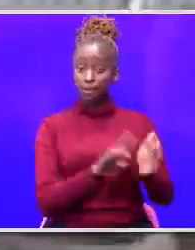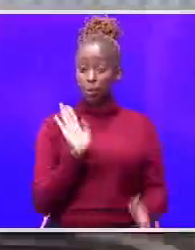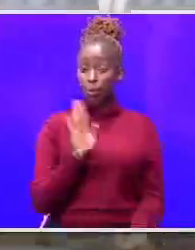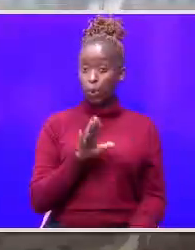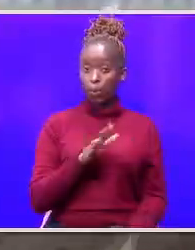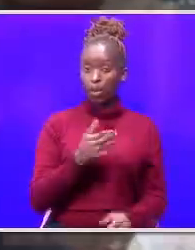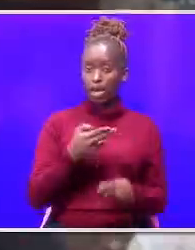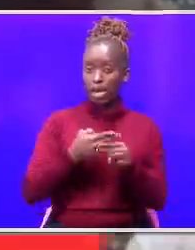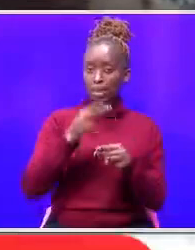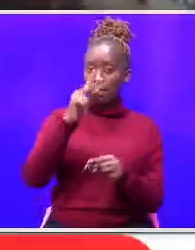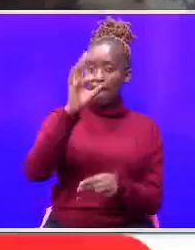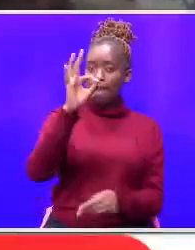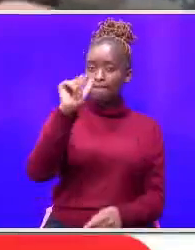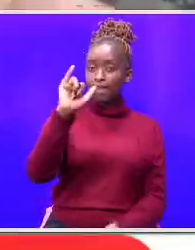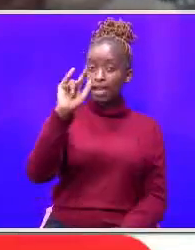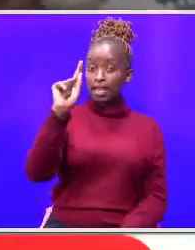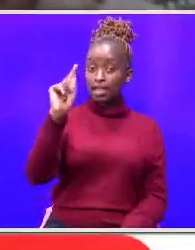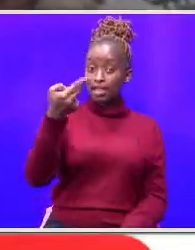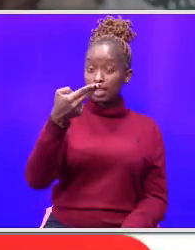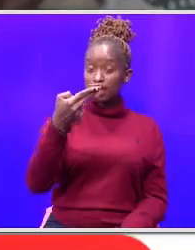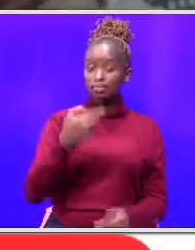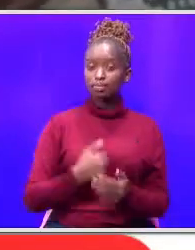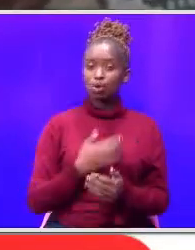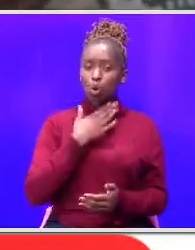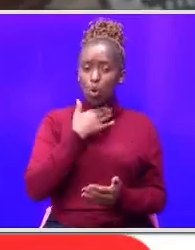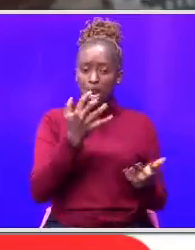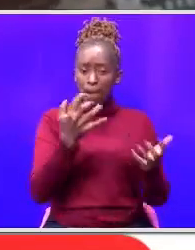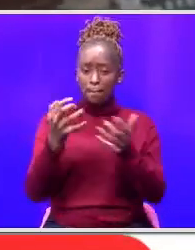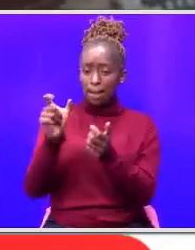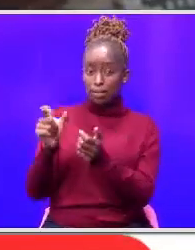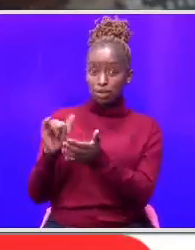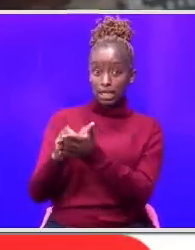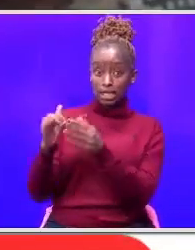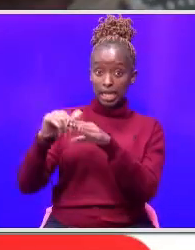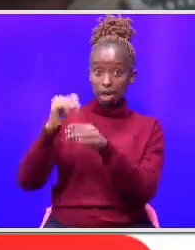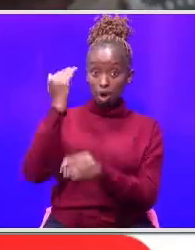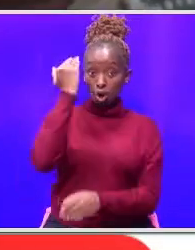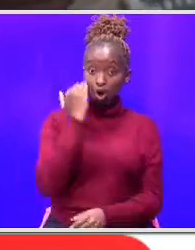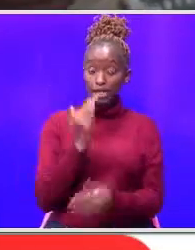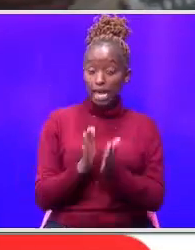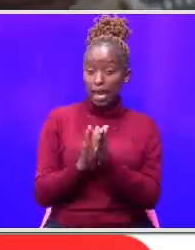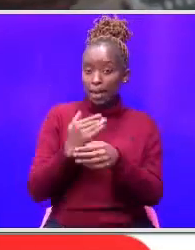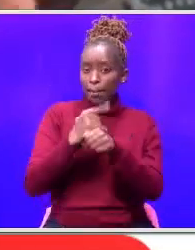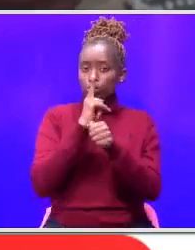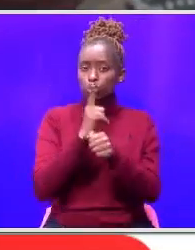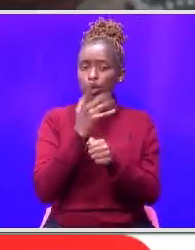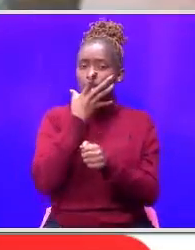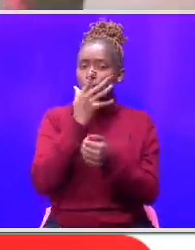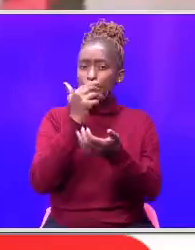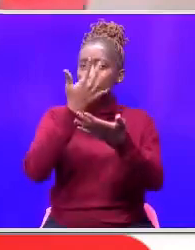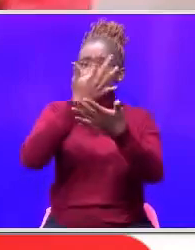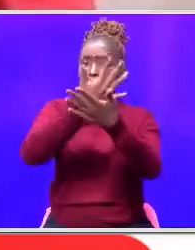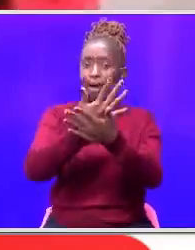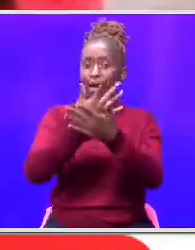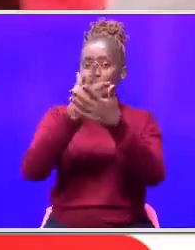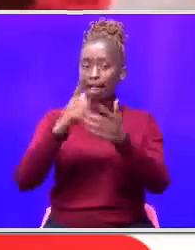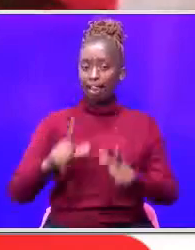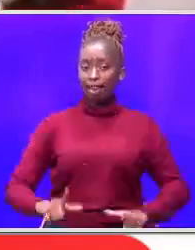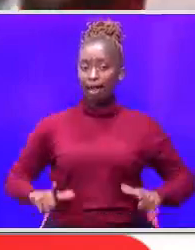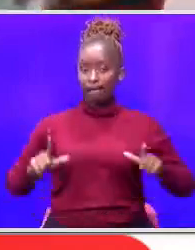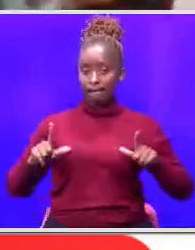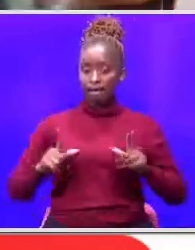hii, Faith Gitao. Peleke huyo mtu kotini na wahakikishe huyo mtu amefungwa maisha. Kwa